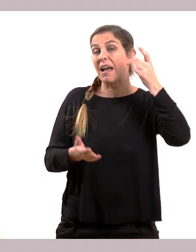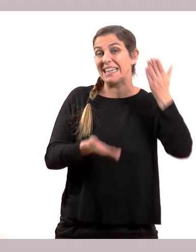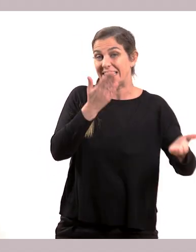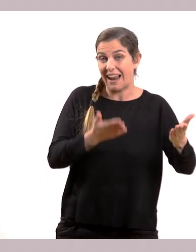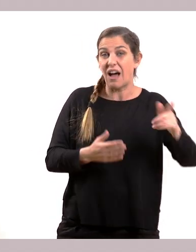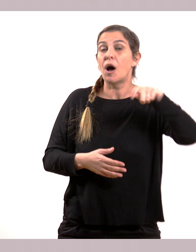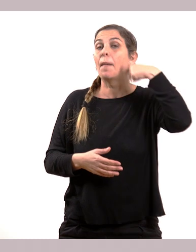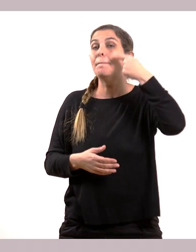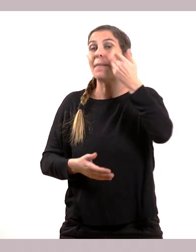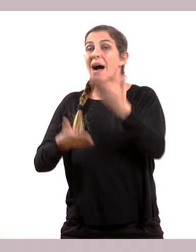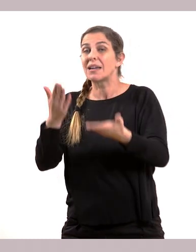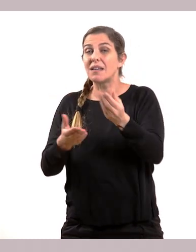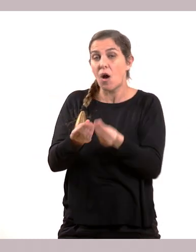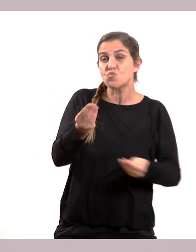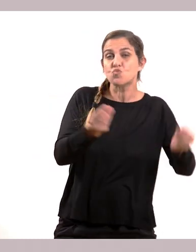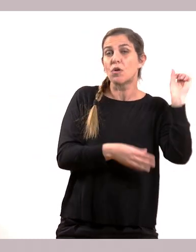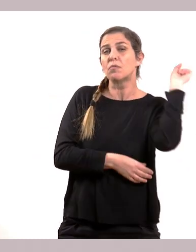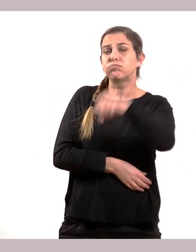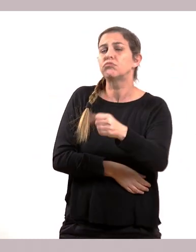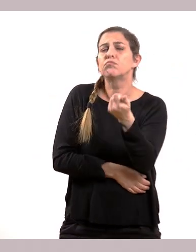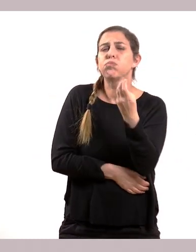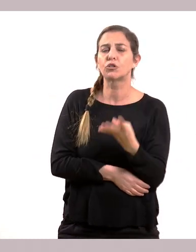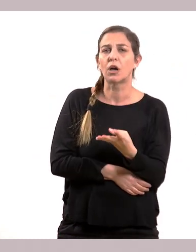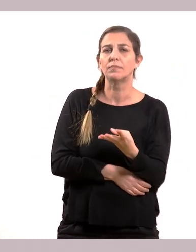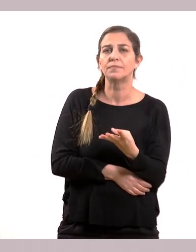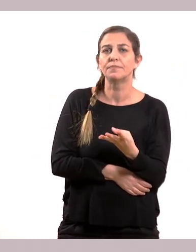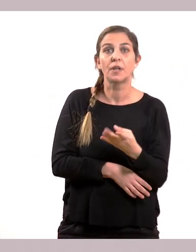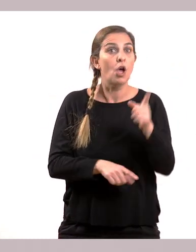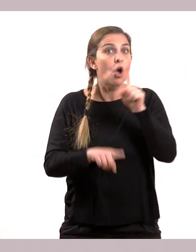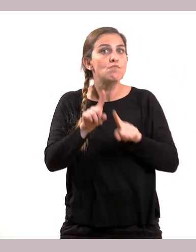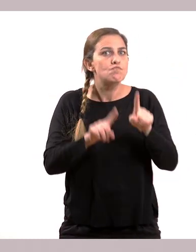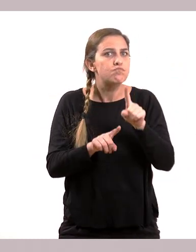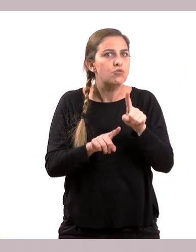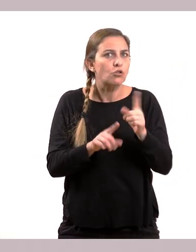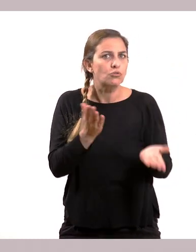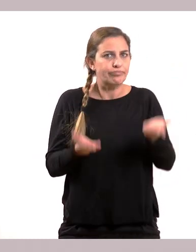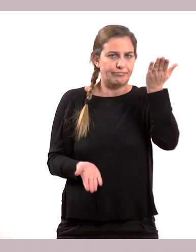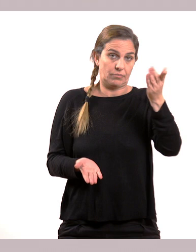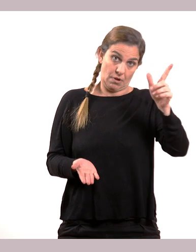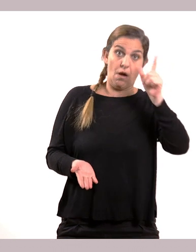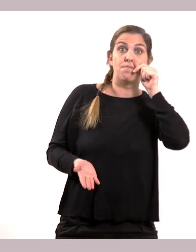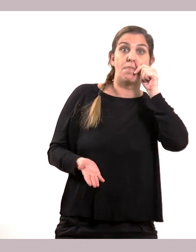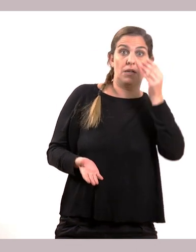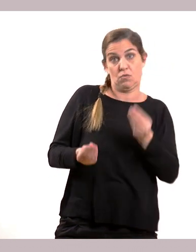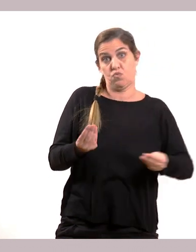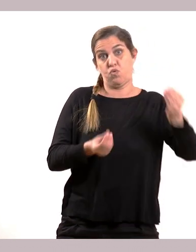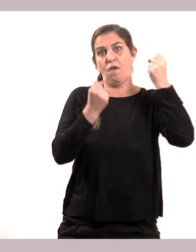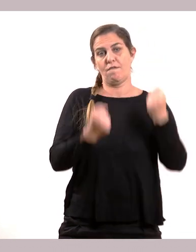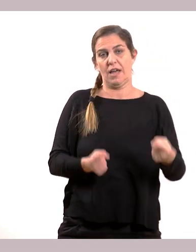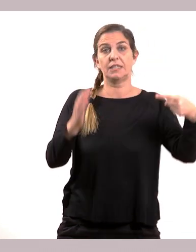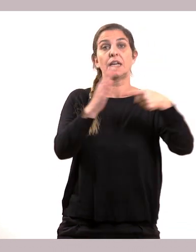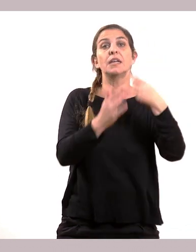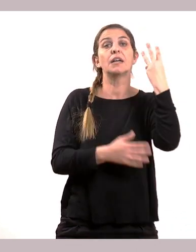πιο βαρύς, ο μπαμπάς ή η μαμά? Για να ακούσω. Ο μπαμπάς βέβαια είναι 1325